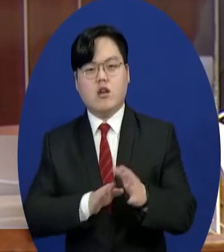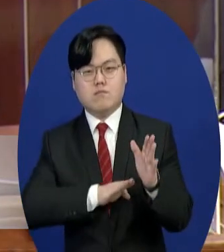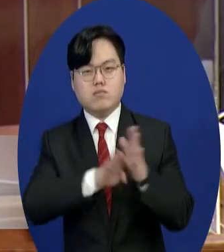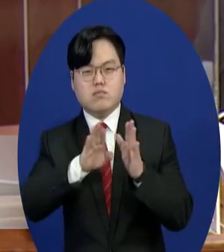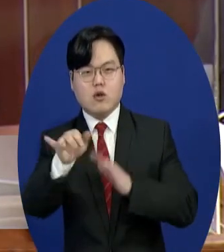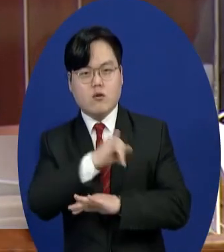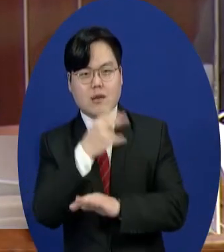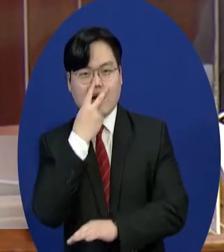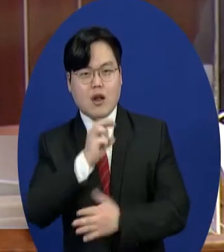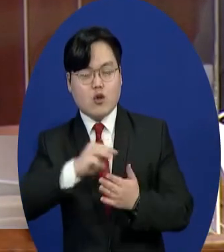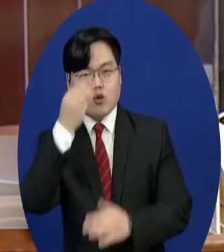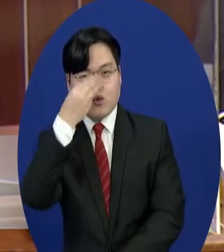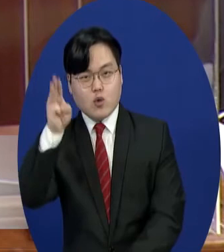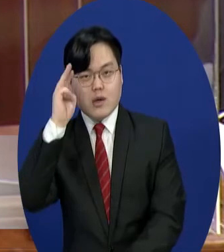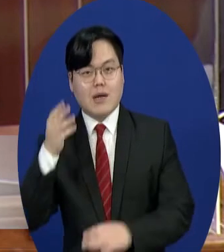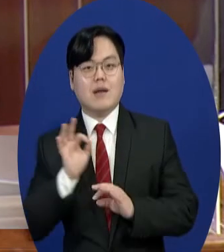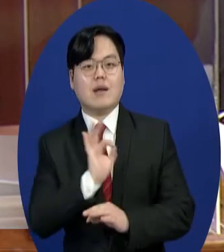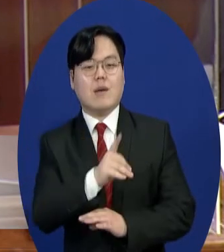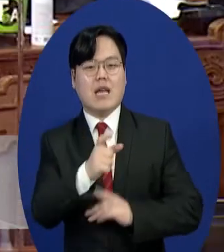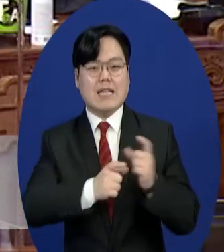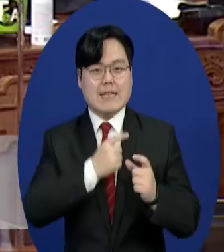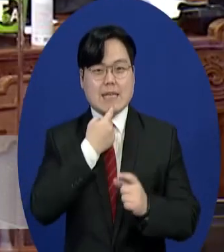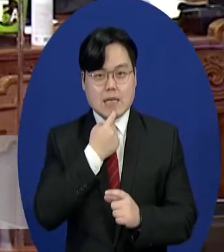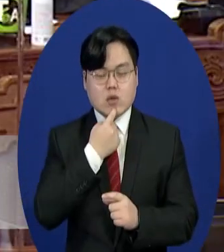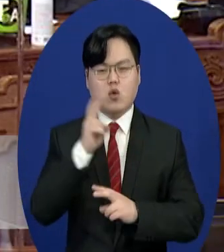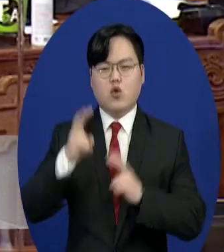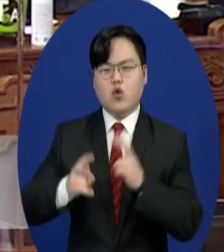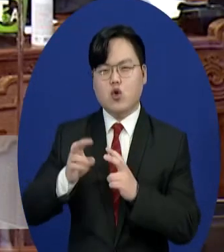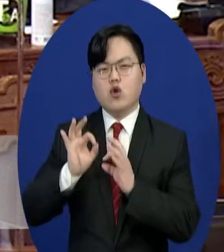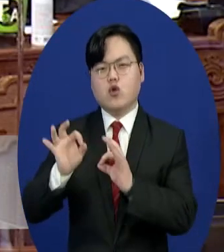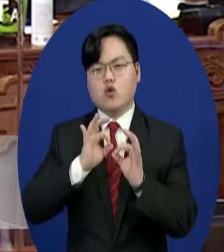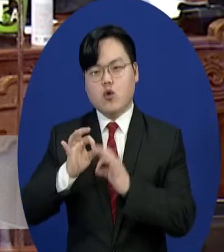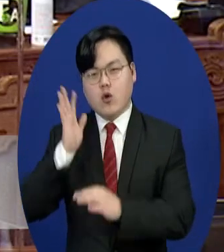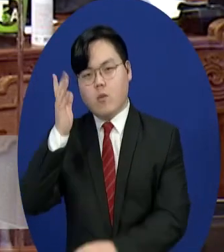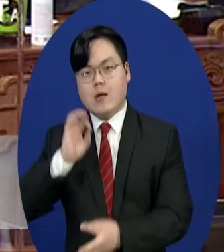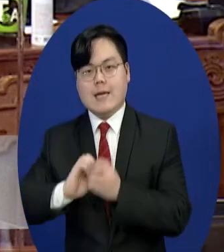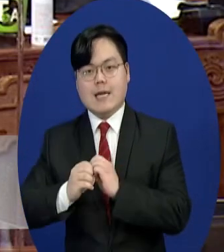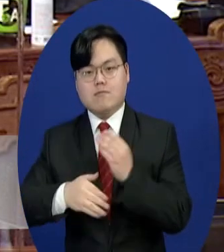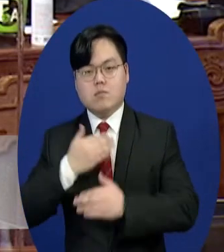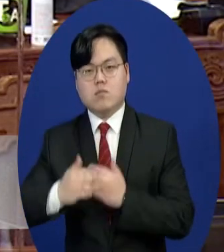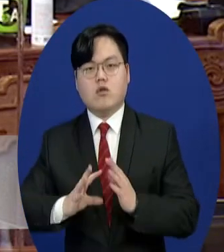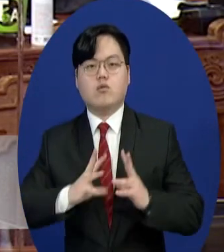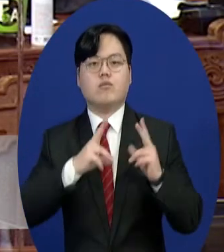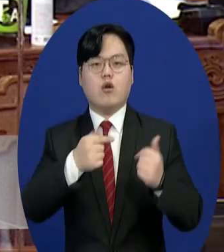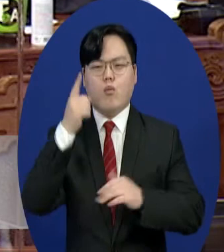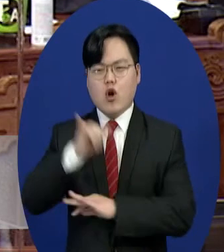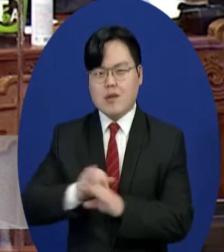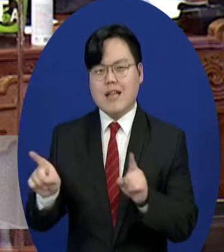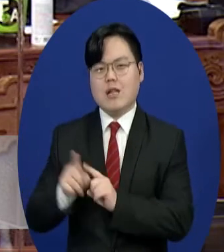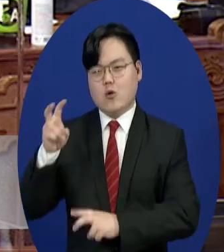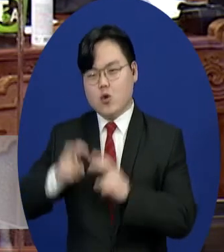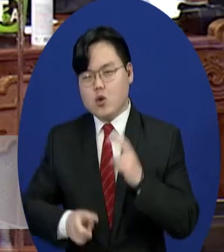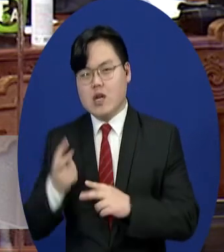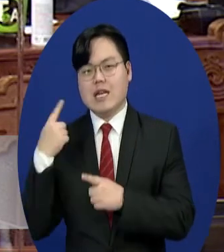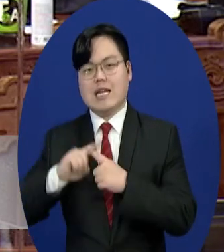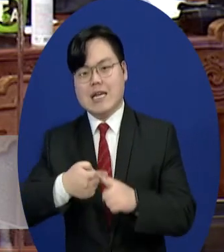улсуудын дуршлагаас харахад эдийн засгийн амаргүй цаг үед үйлдвэржилтийн зөв бодлогоо дэвшүүлсэн байдаг. Манай улсын хувьд ч үйлдвэрлэгч байх, хил